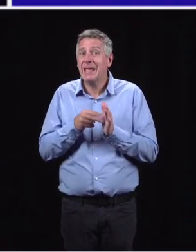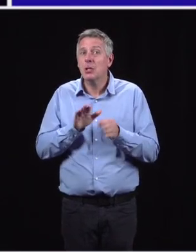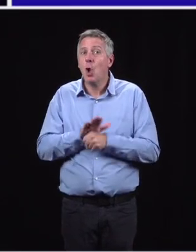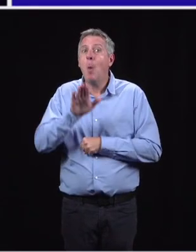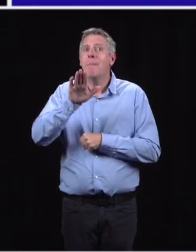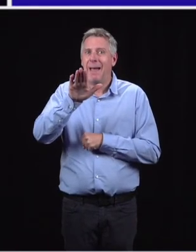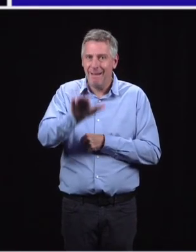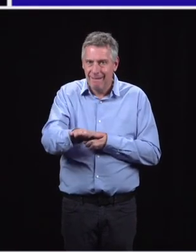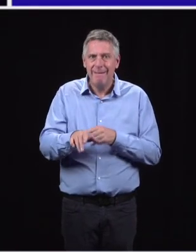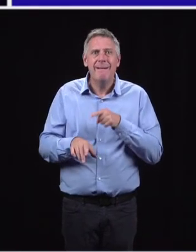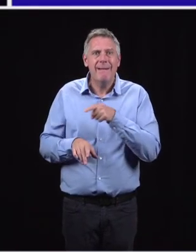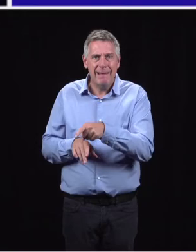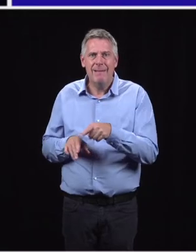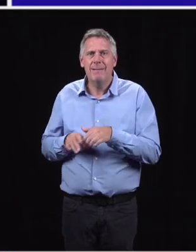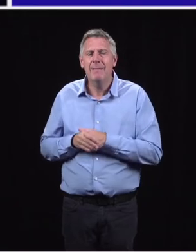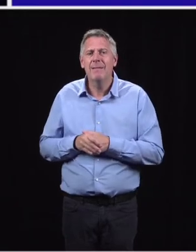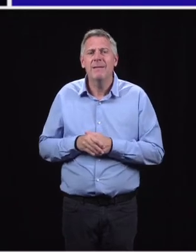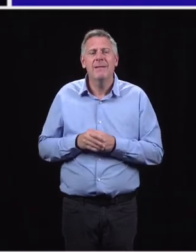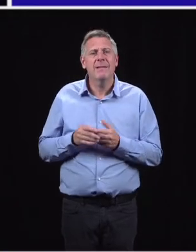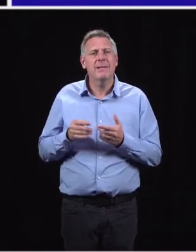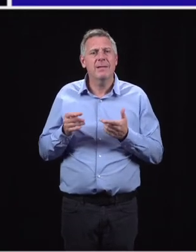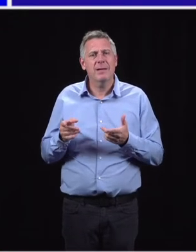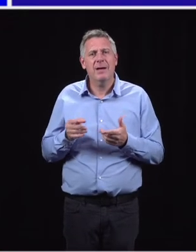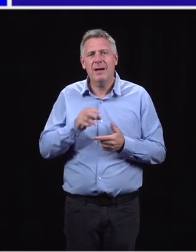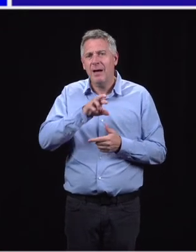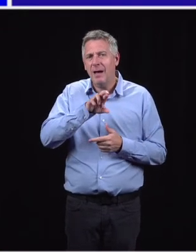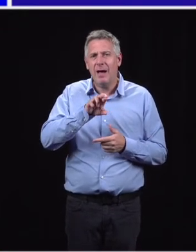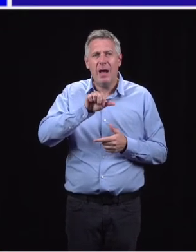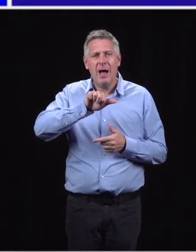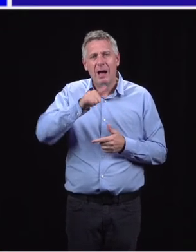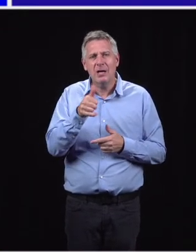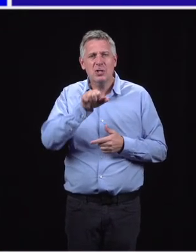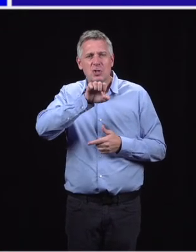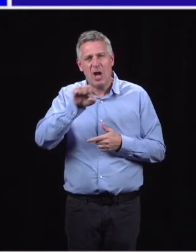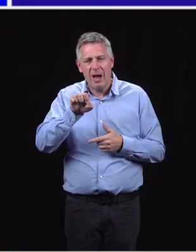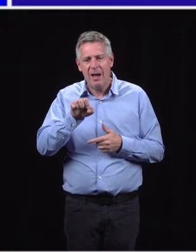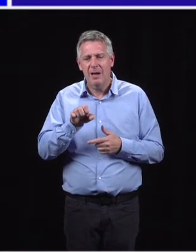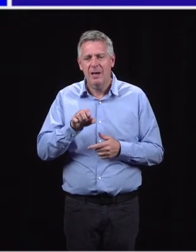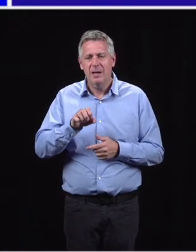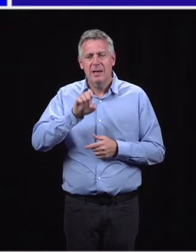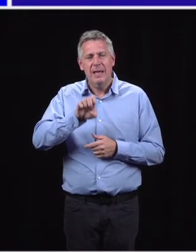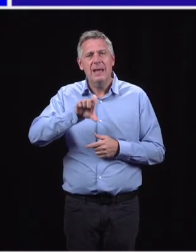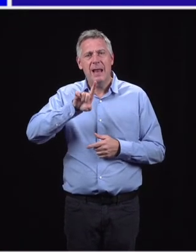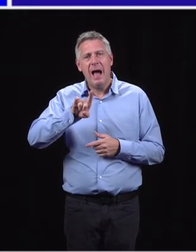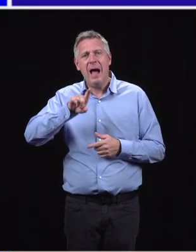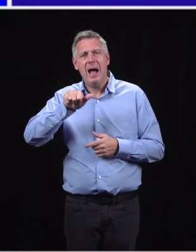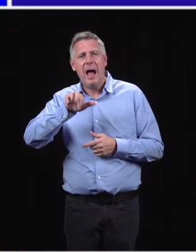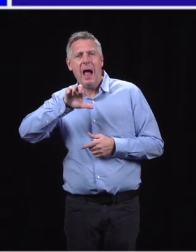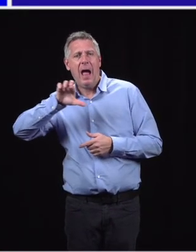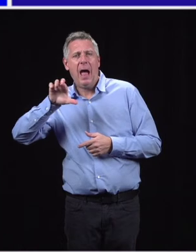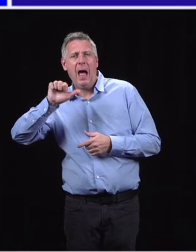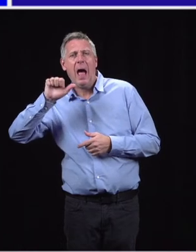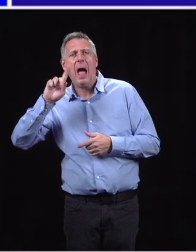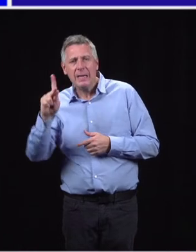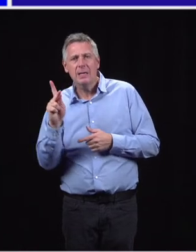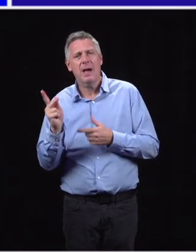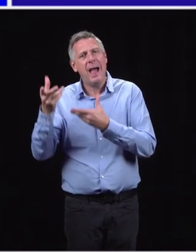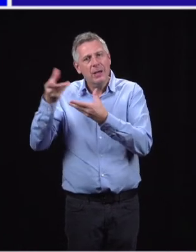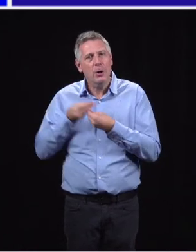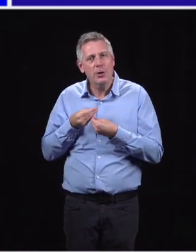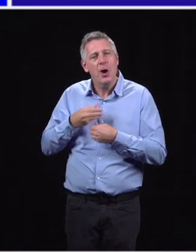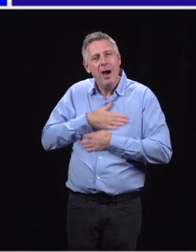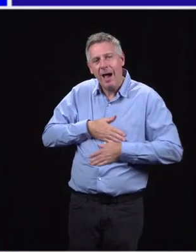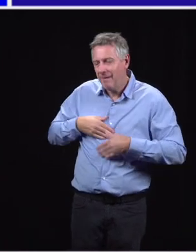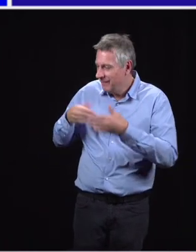c'est tout de suite Raja Raja el harak qu'on accueille bonsoir Raja bonsoir on est ravi de d'être avec vous